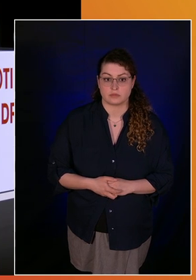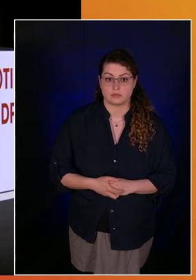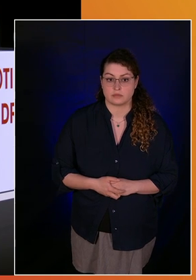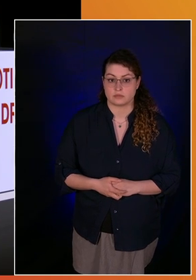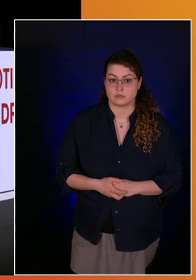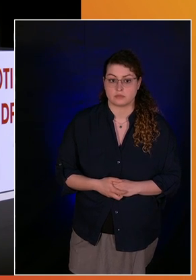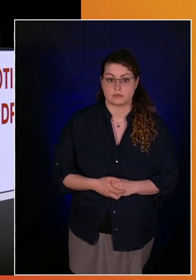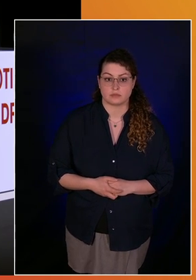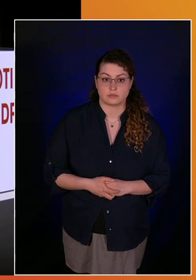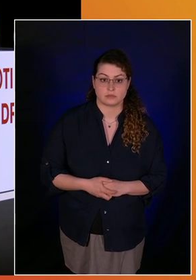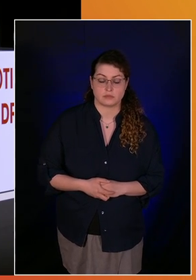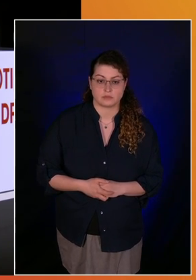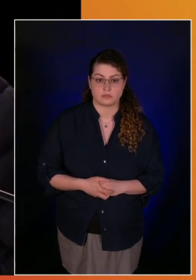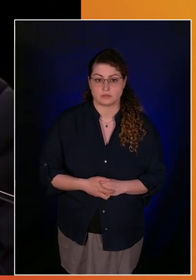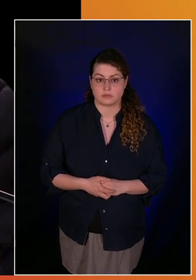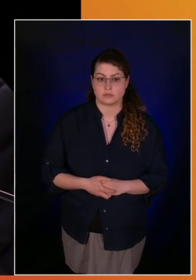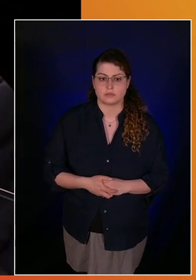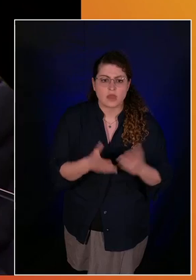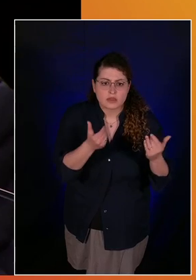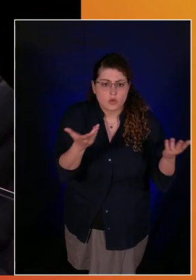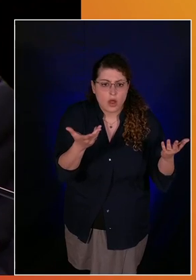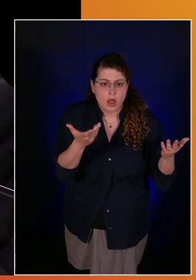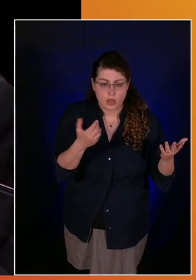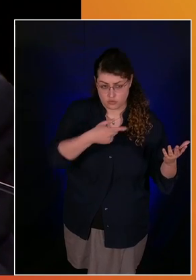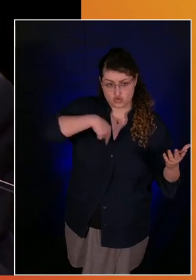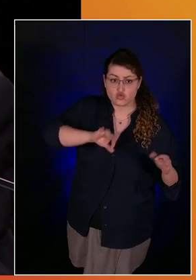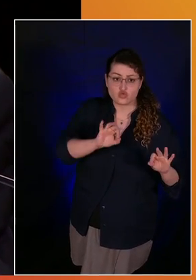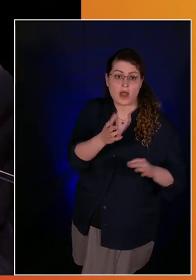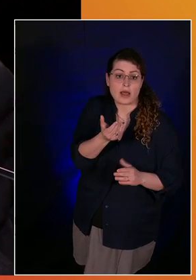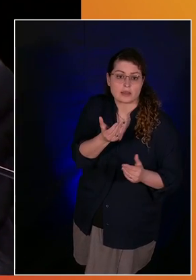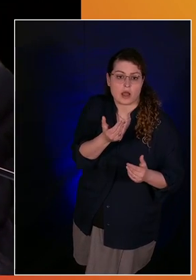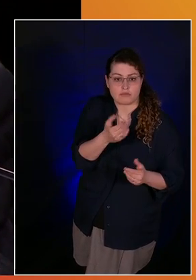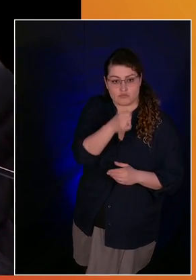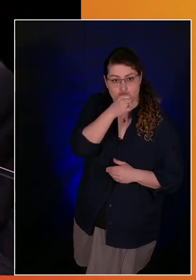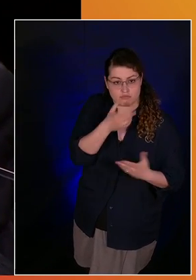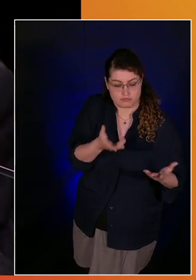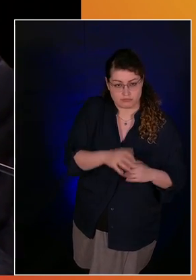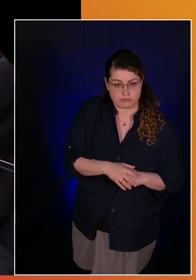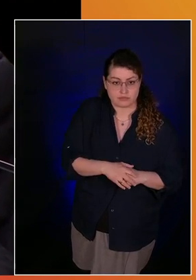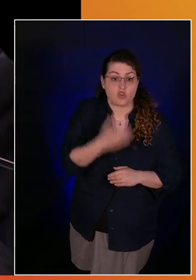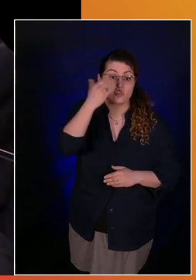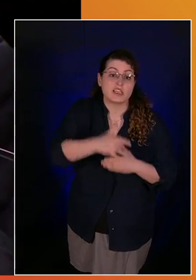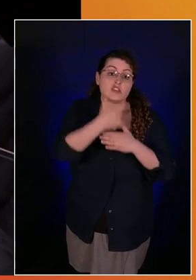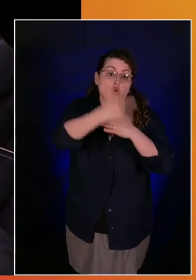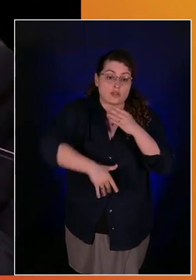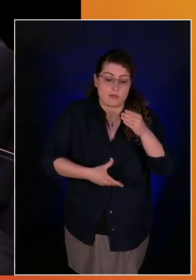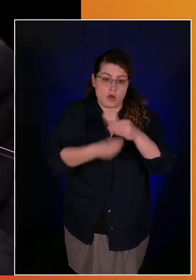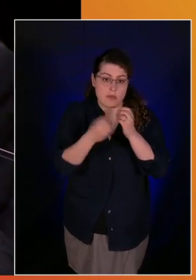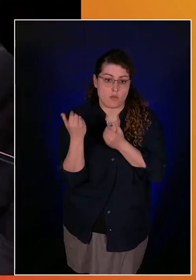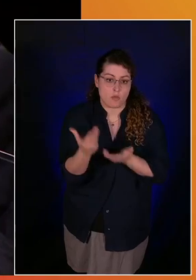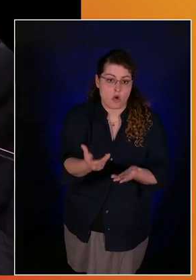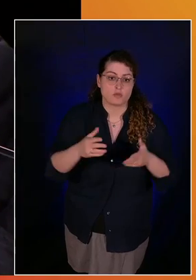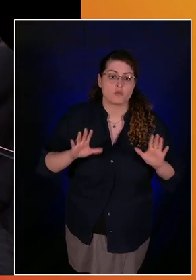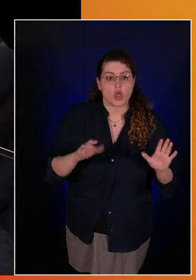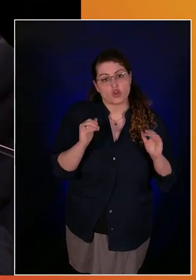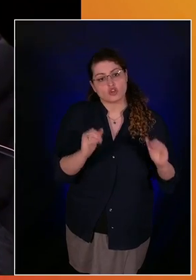c'est c'est en attendant pourquoi c'est ça c'est en attendant euh bon j'ai compris c'est trop tard pour amender mais c'était quand même